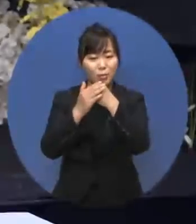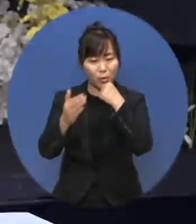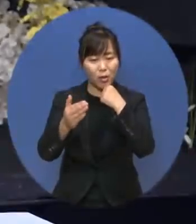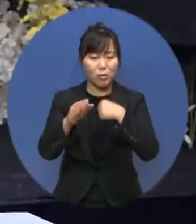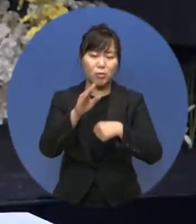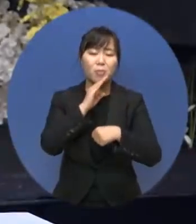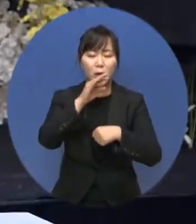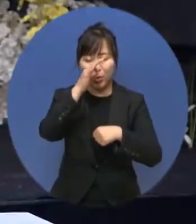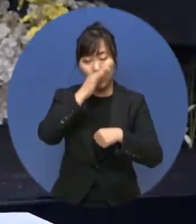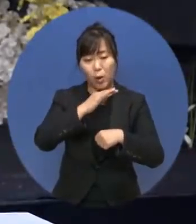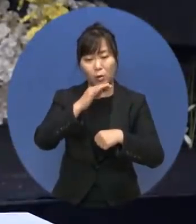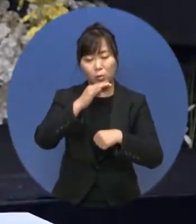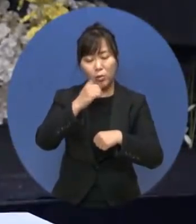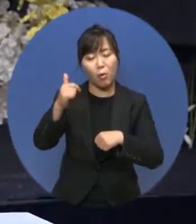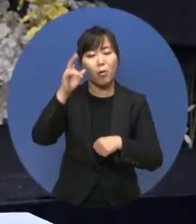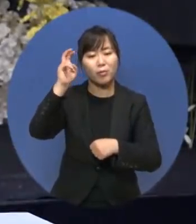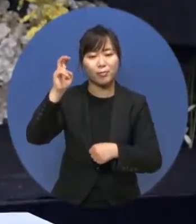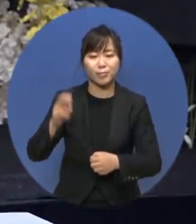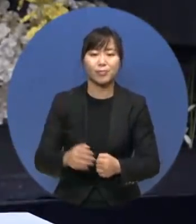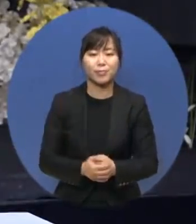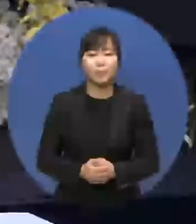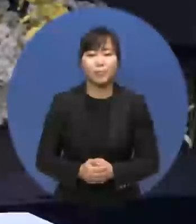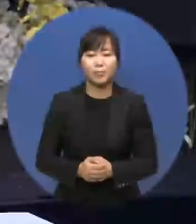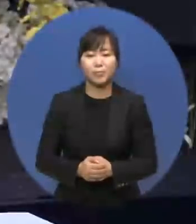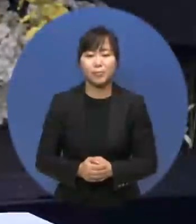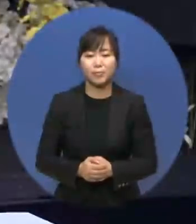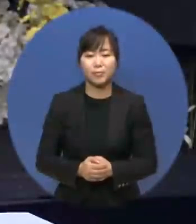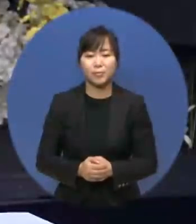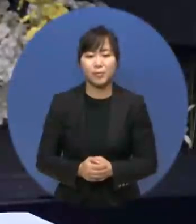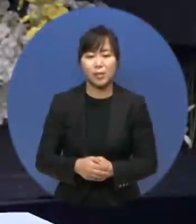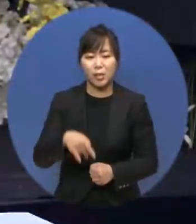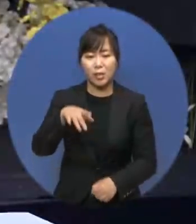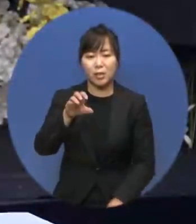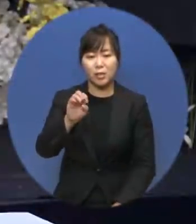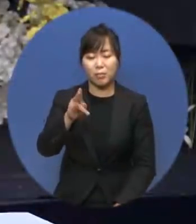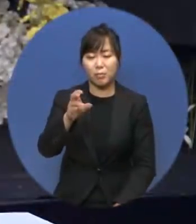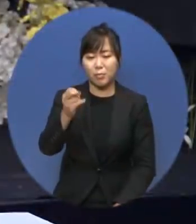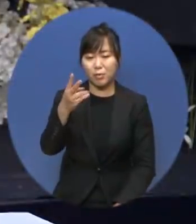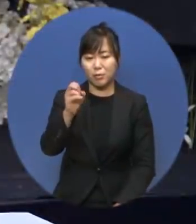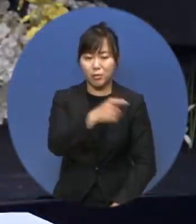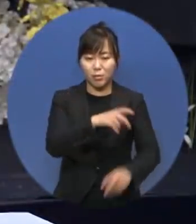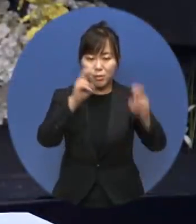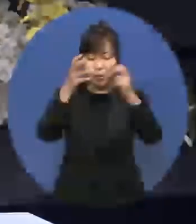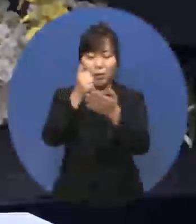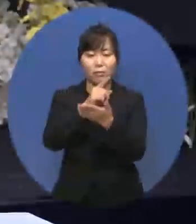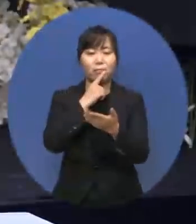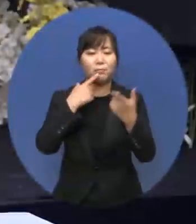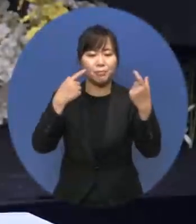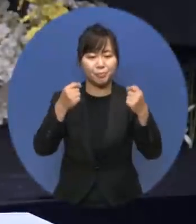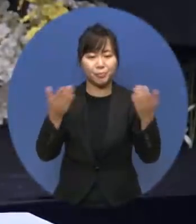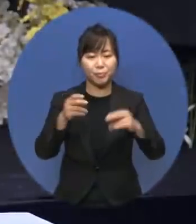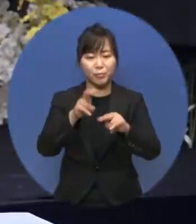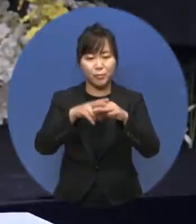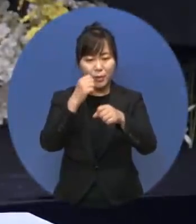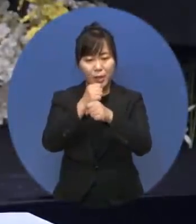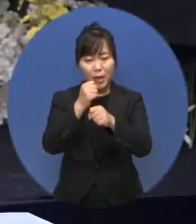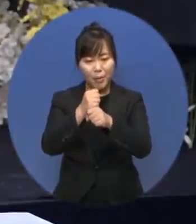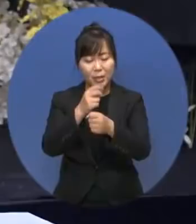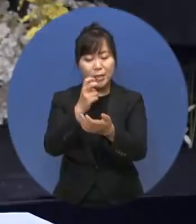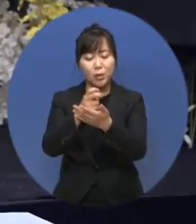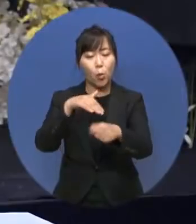때문에 굉장히 높은 효과가 있을 것 같고요. 또 장희상여장님께서 말씀해주신 것 같은 어떤 이제 일자리 개발을